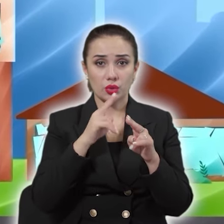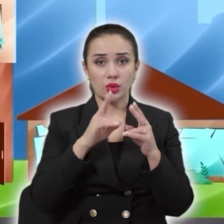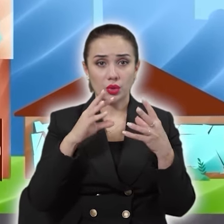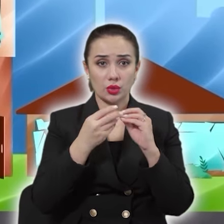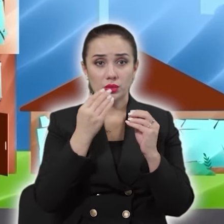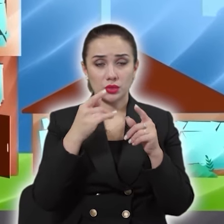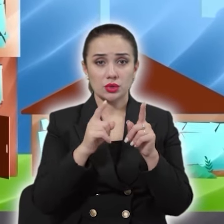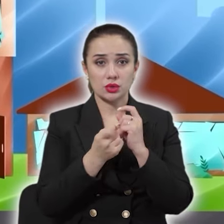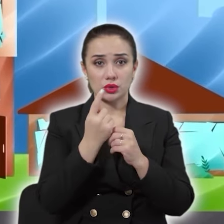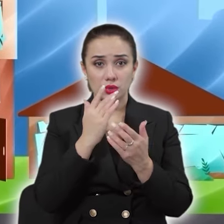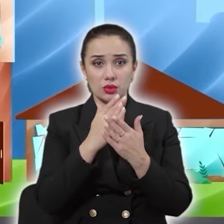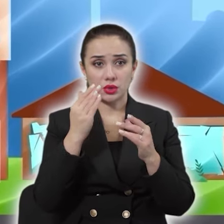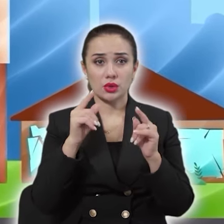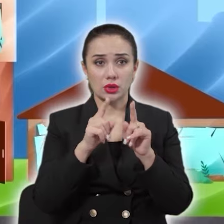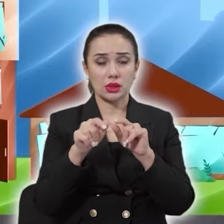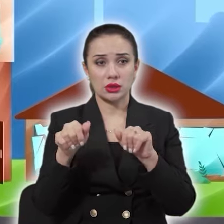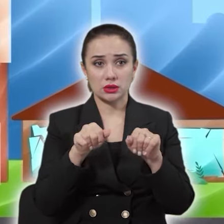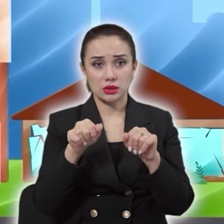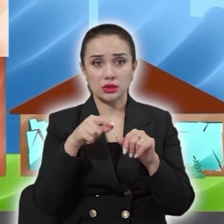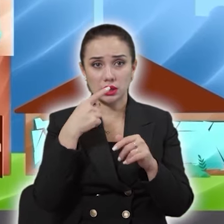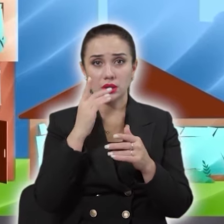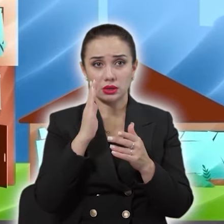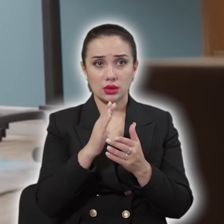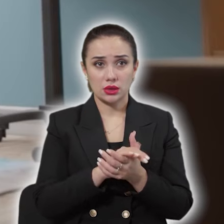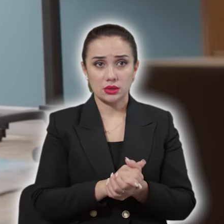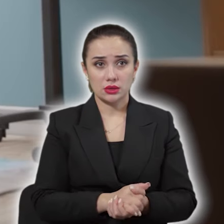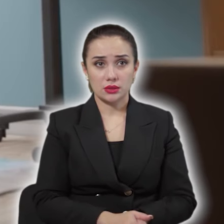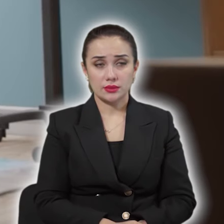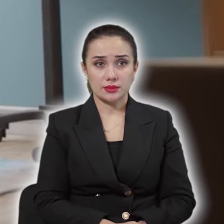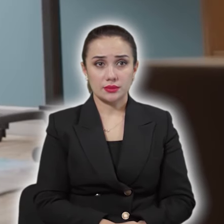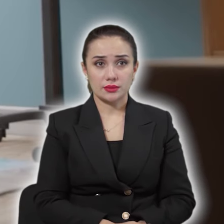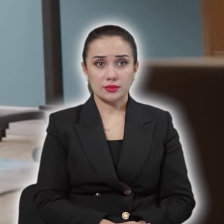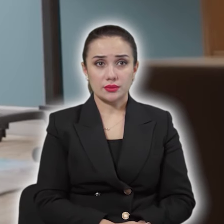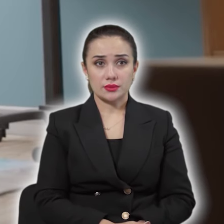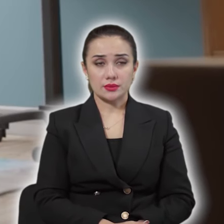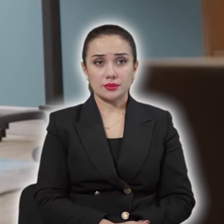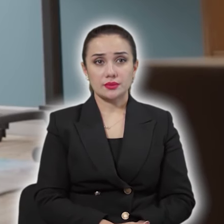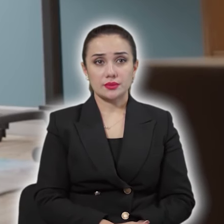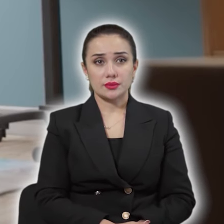Buning oqibatida sodir bo'ladigan tebranishlar zilzila deyiladi.